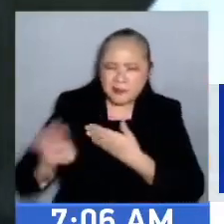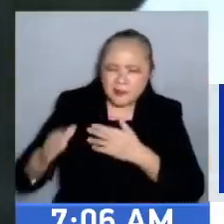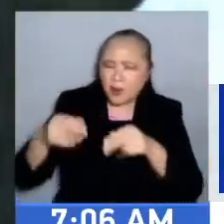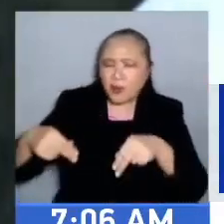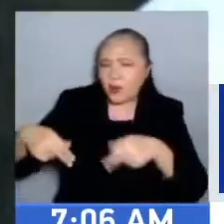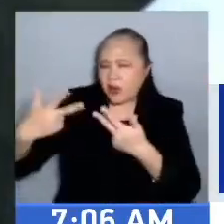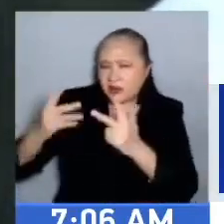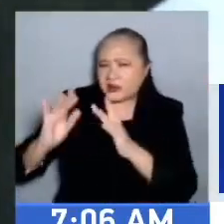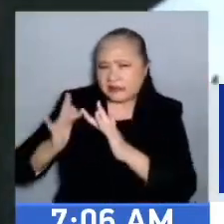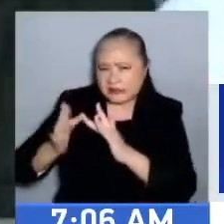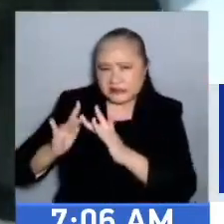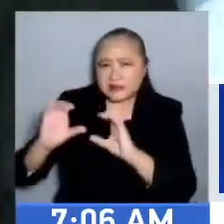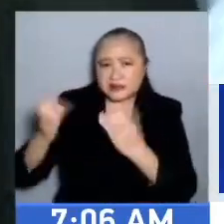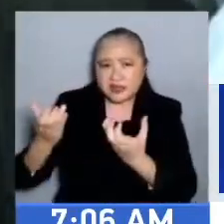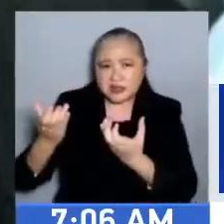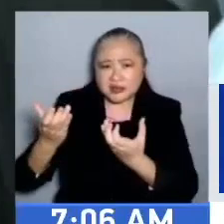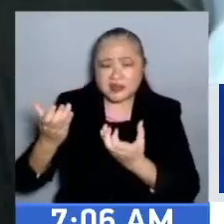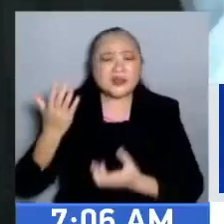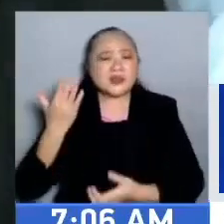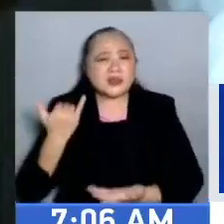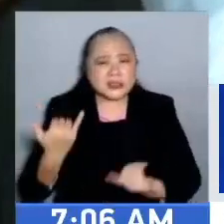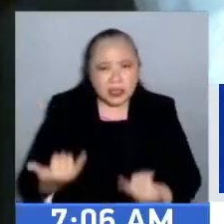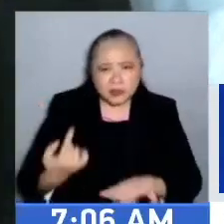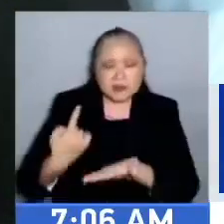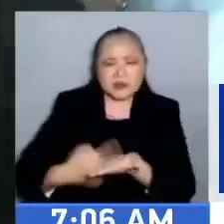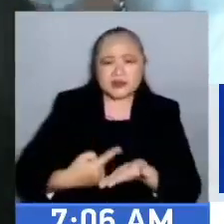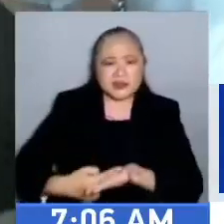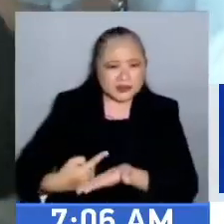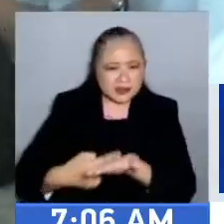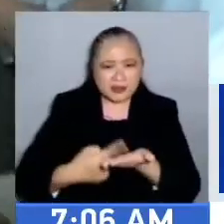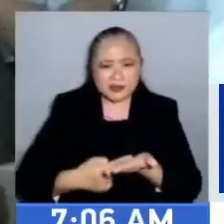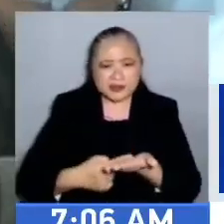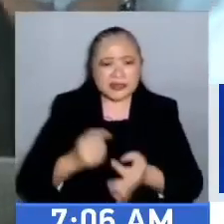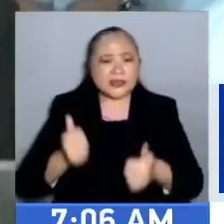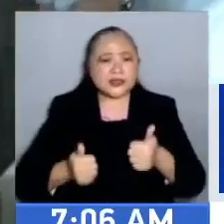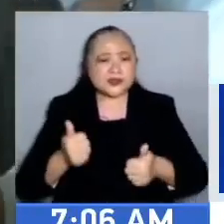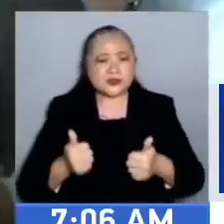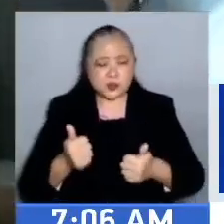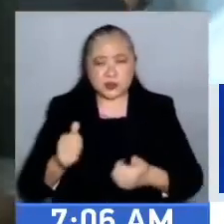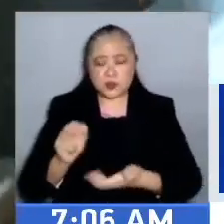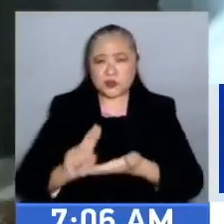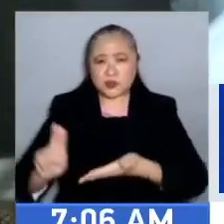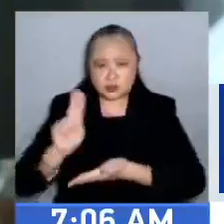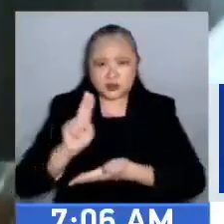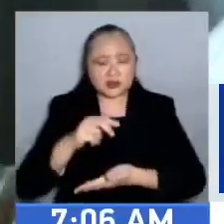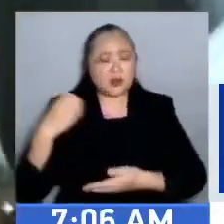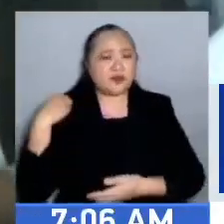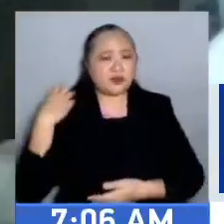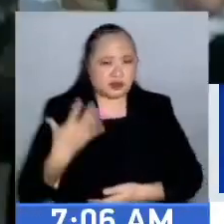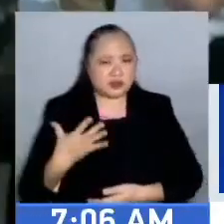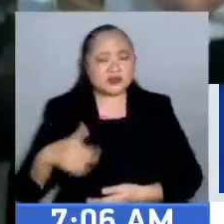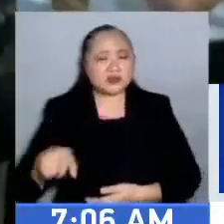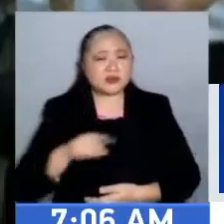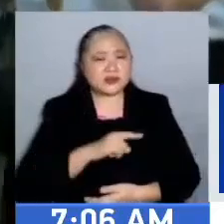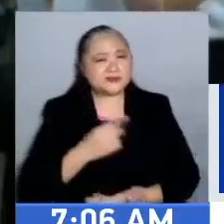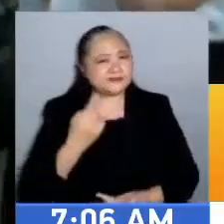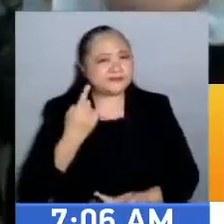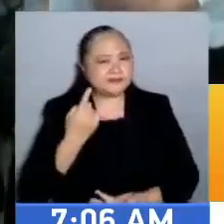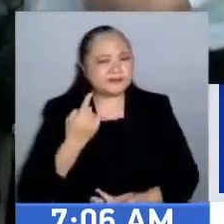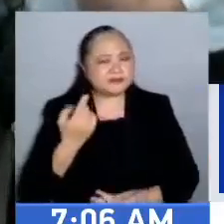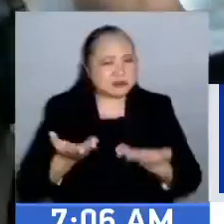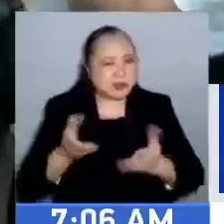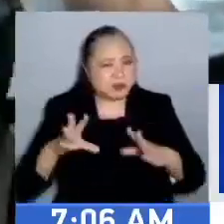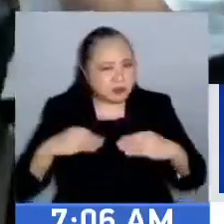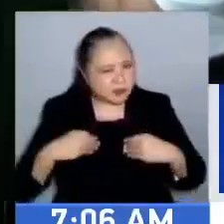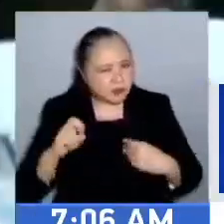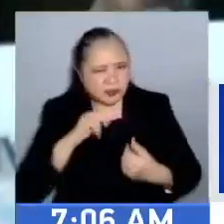bagong deliberation whether the university officials will reconsider its decision. Habang